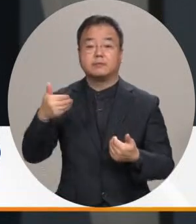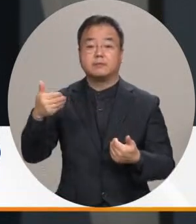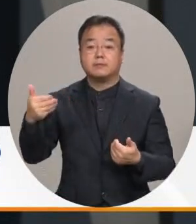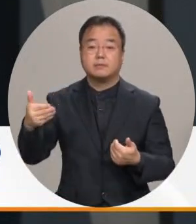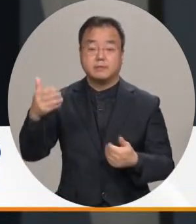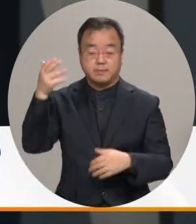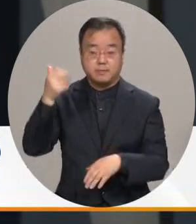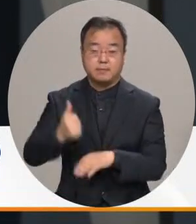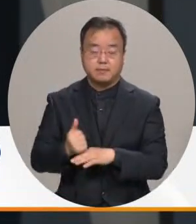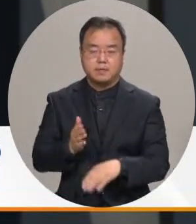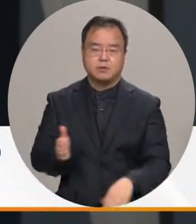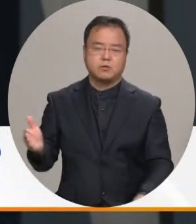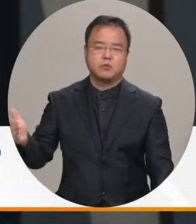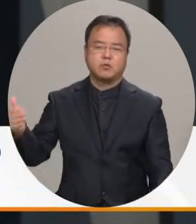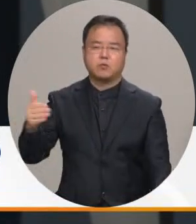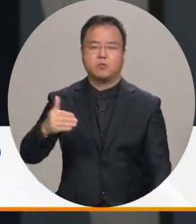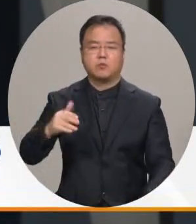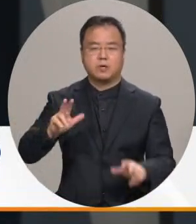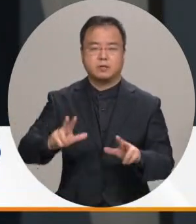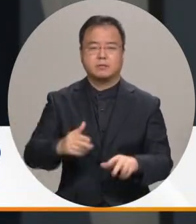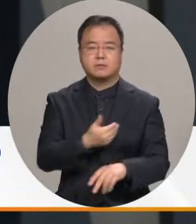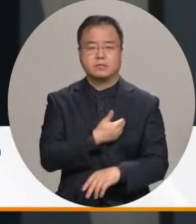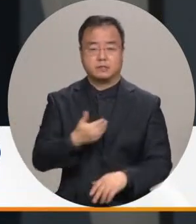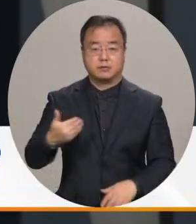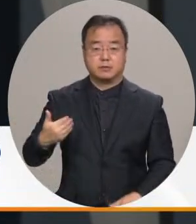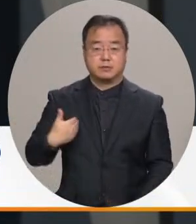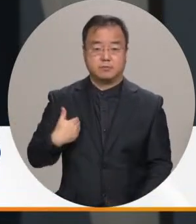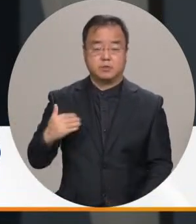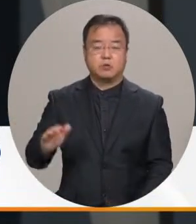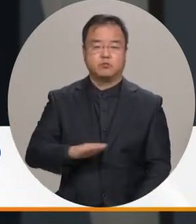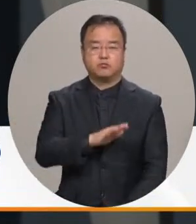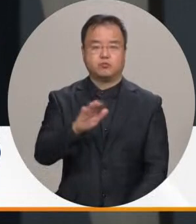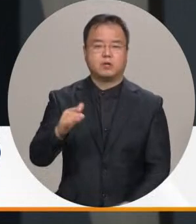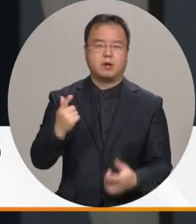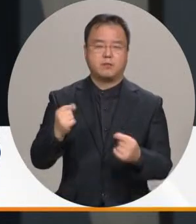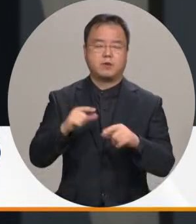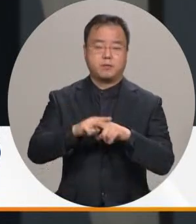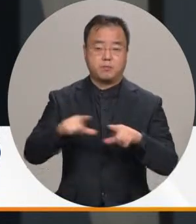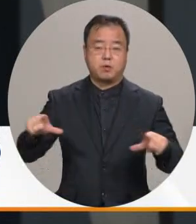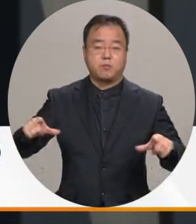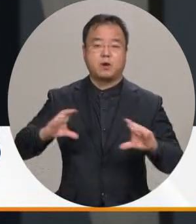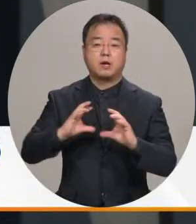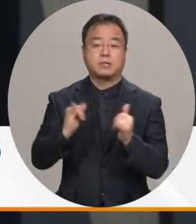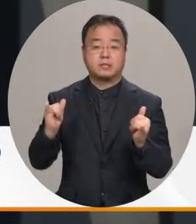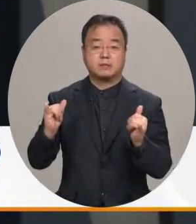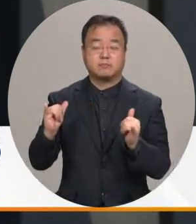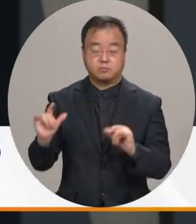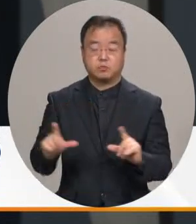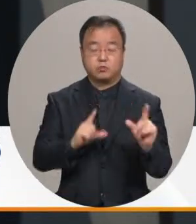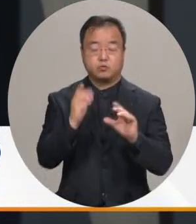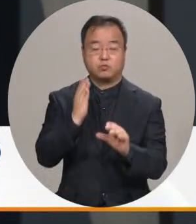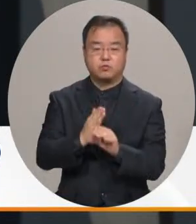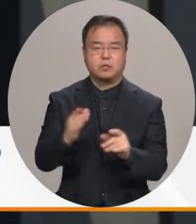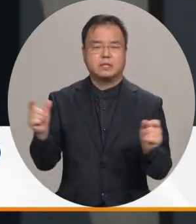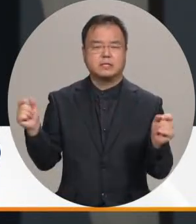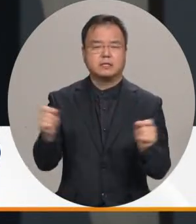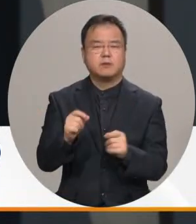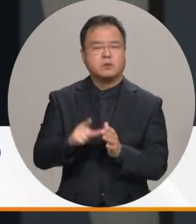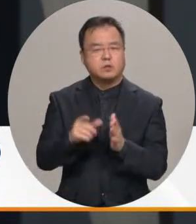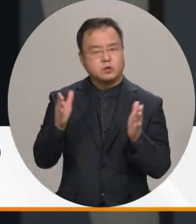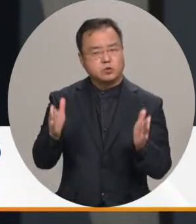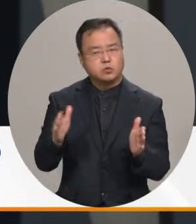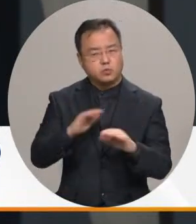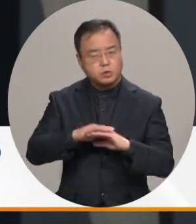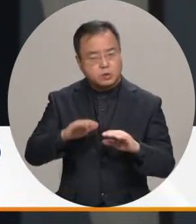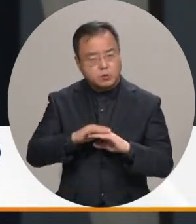결국에는 돌아서 지금은 당당하게 우리처럼 똑같은 평범한 시민으로 살고 있거든요. 그래서 단기간에 어떤